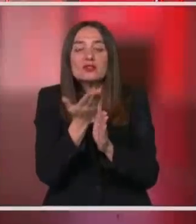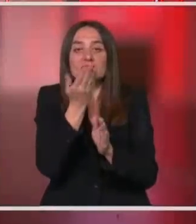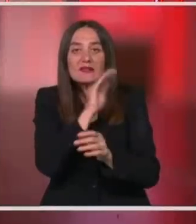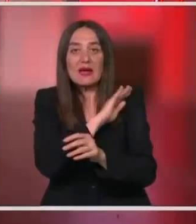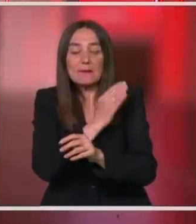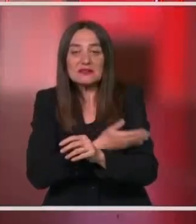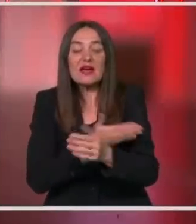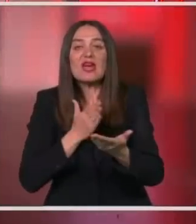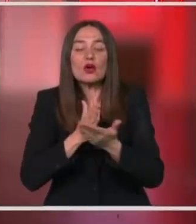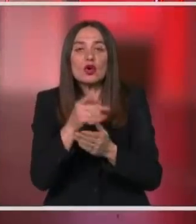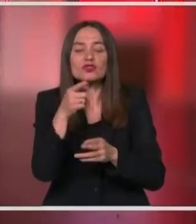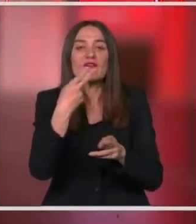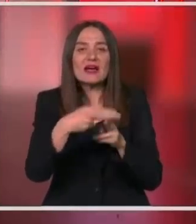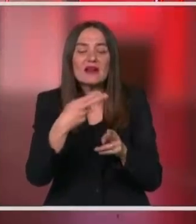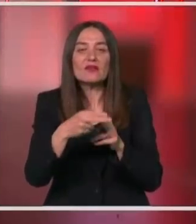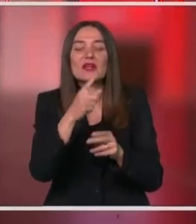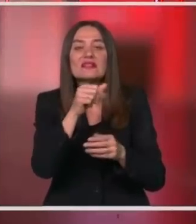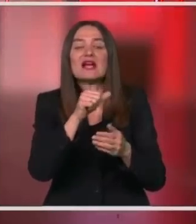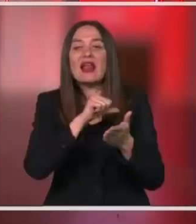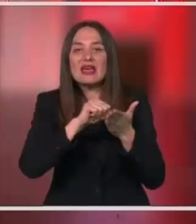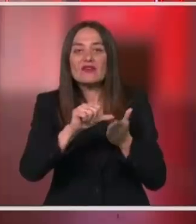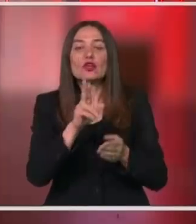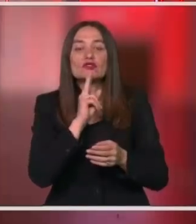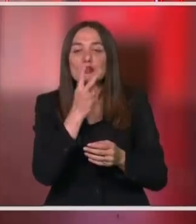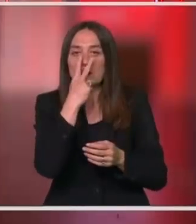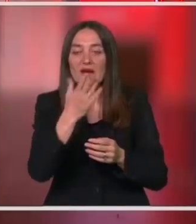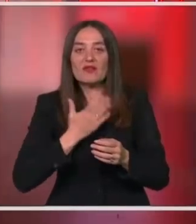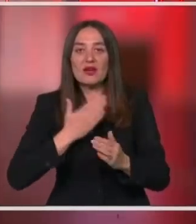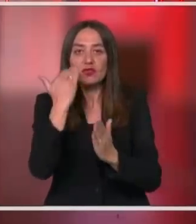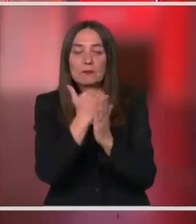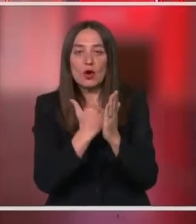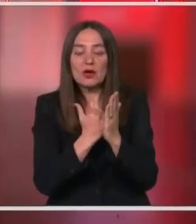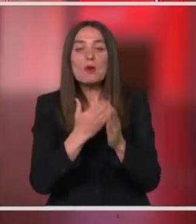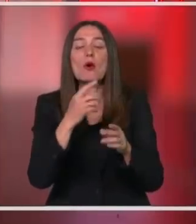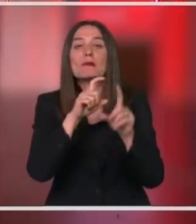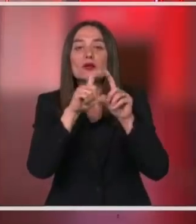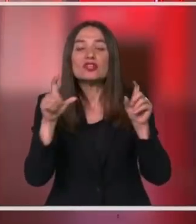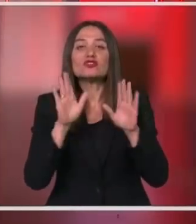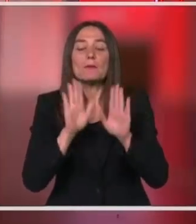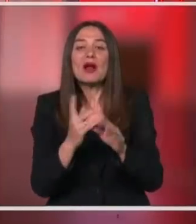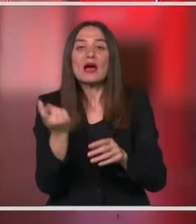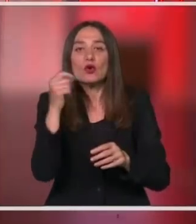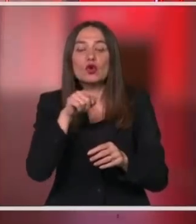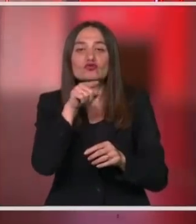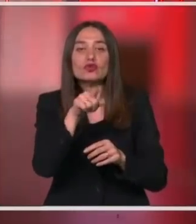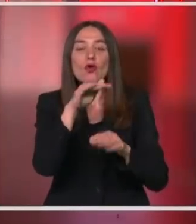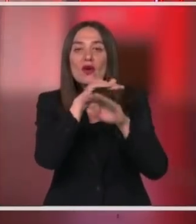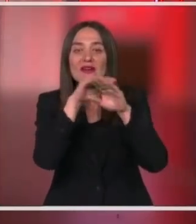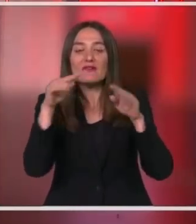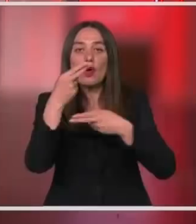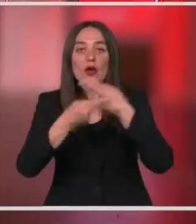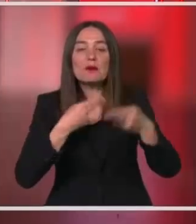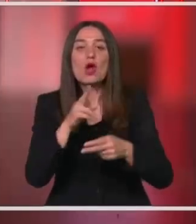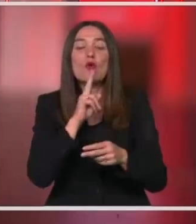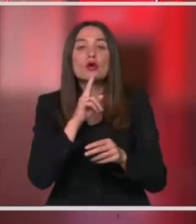kapaciteta kroz ove kredite za likvidnost koje smo predvidjeli u našem programu, preduzeće polako dođu do onog do onog nivoa proizvodnje